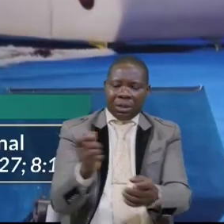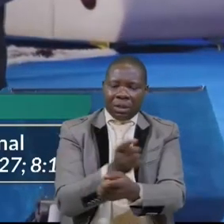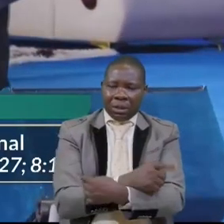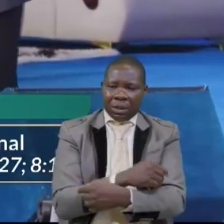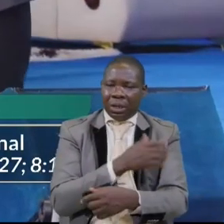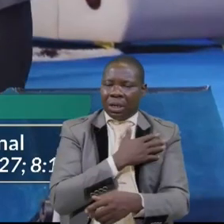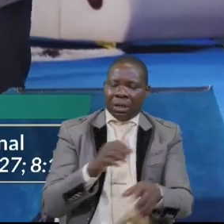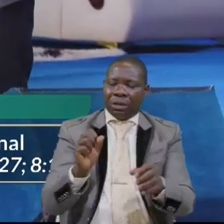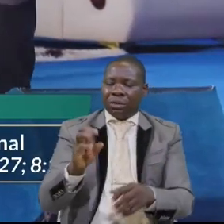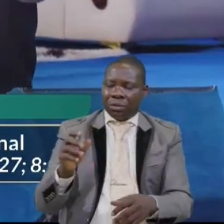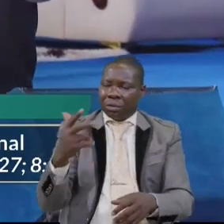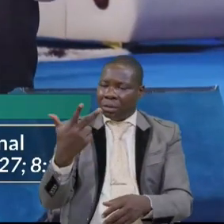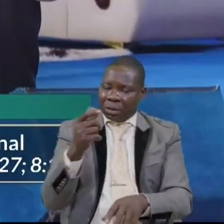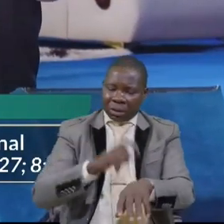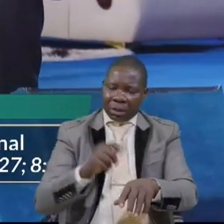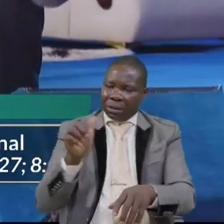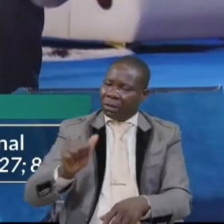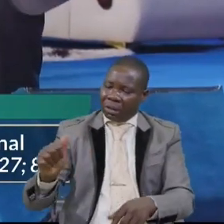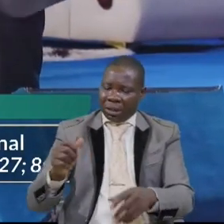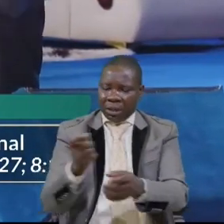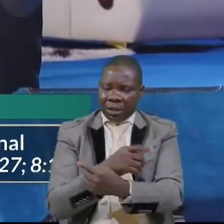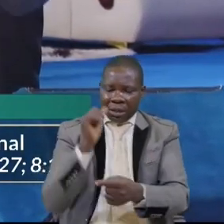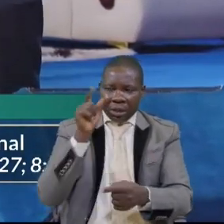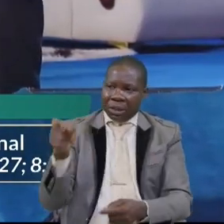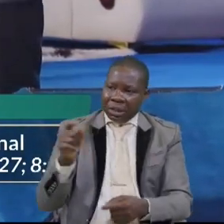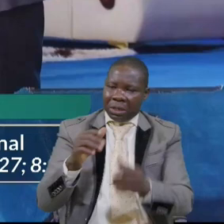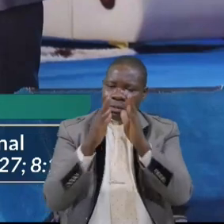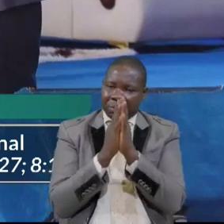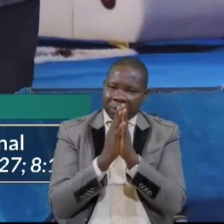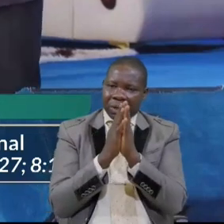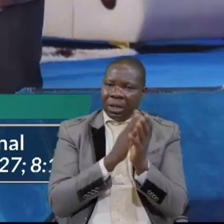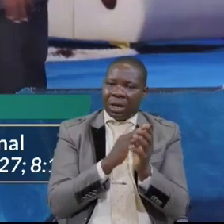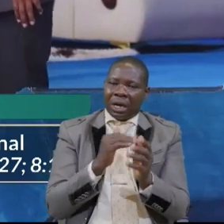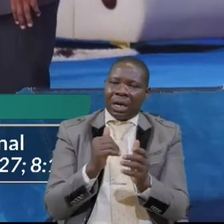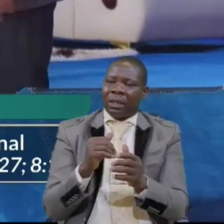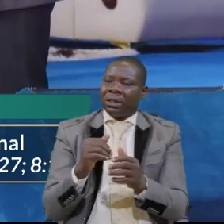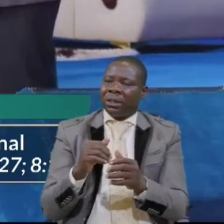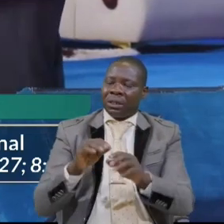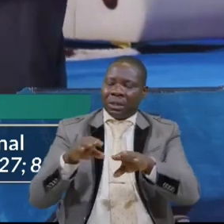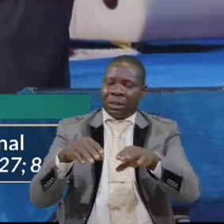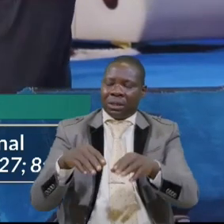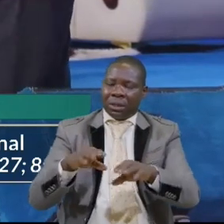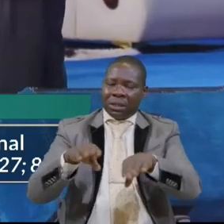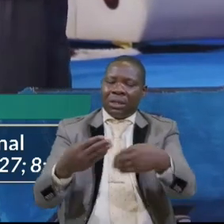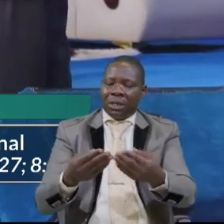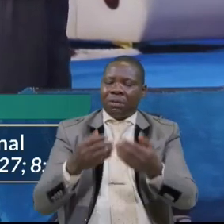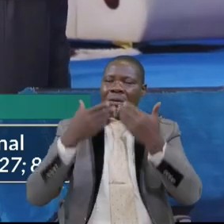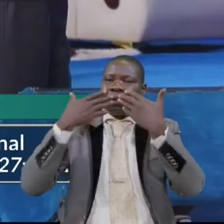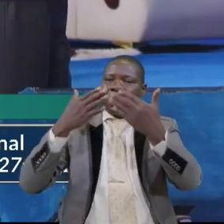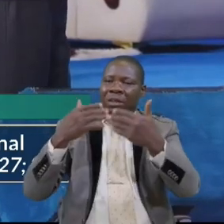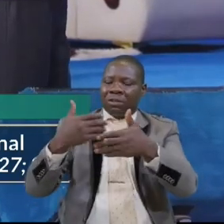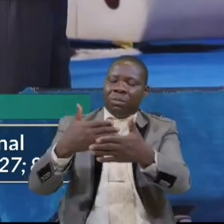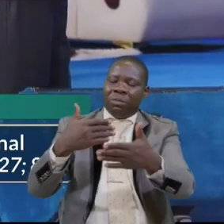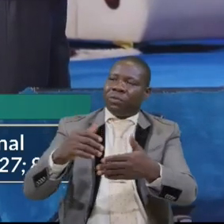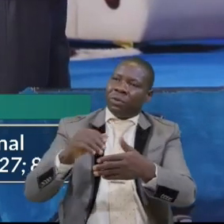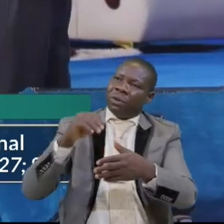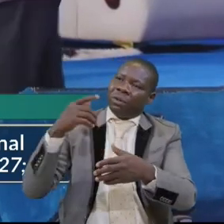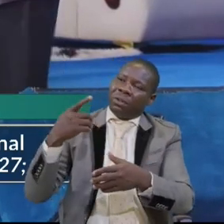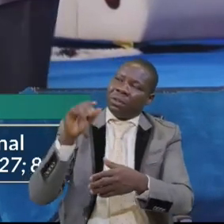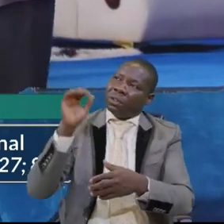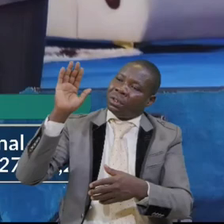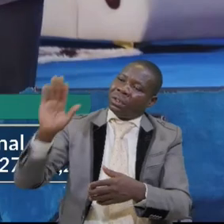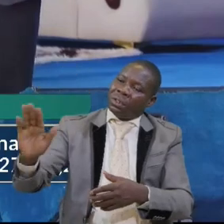nous dit, il se mettait à genoux, il priait, il louait son Dieu, il louait son Dieu. Dieu, je